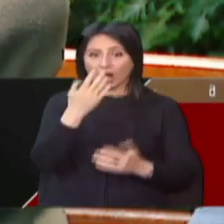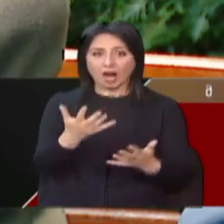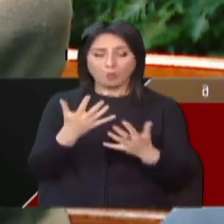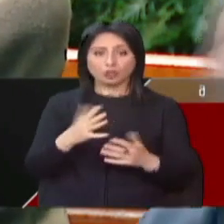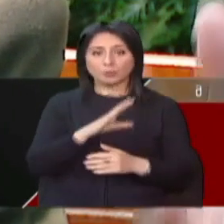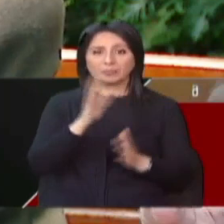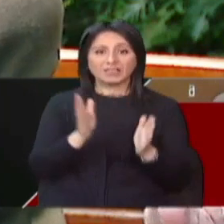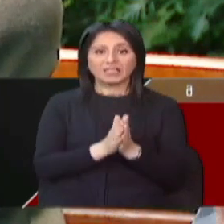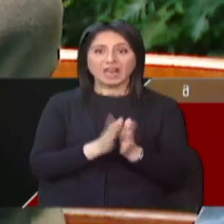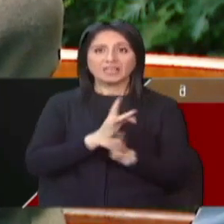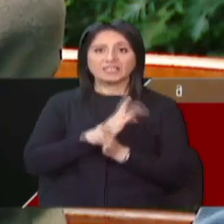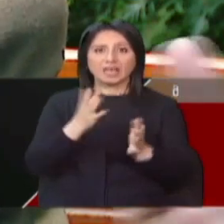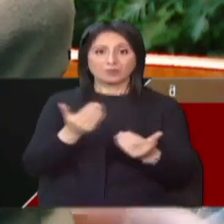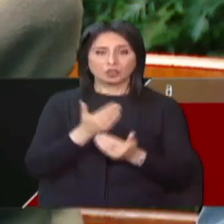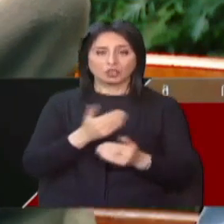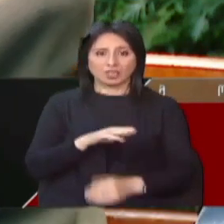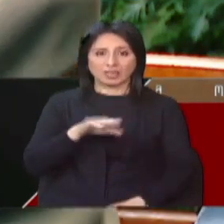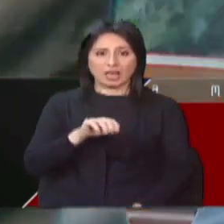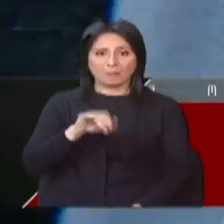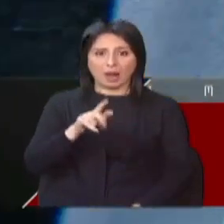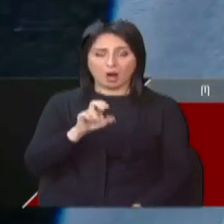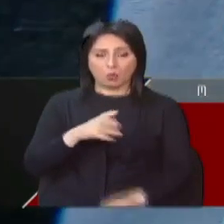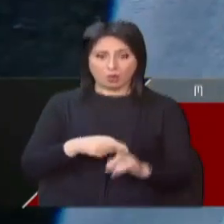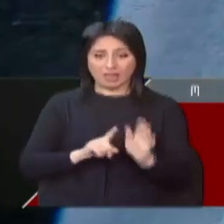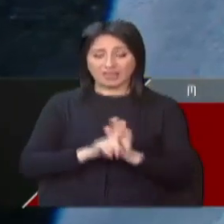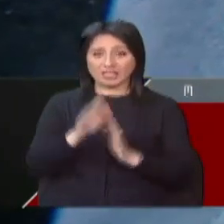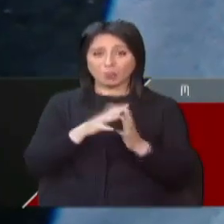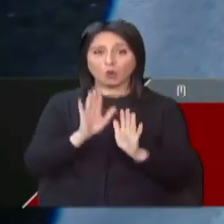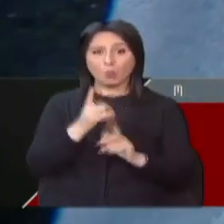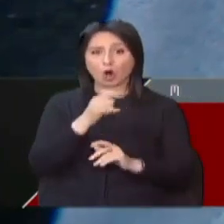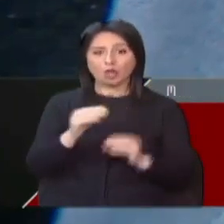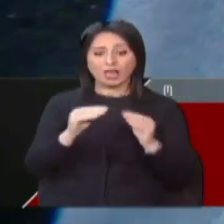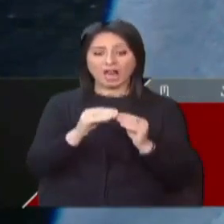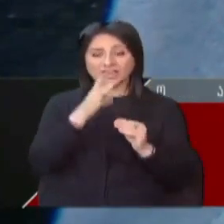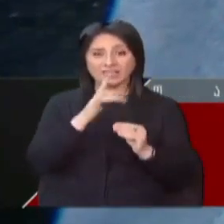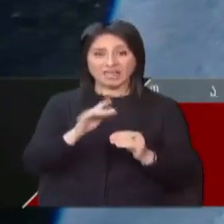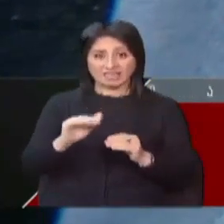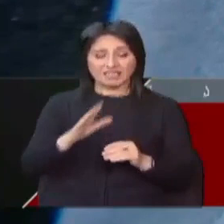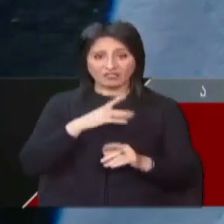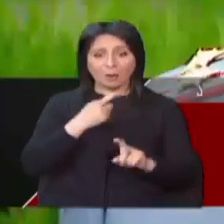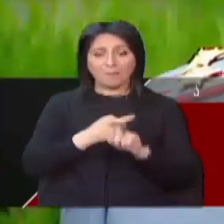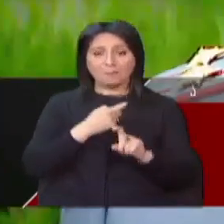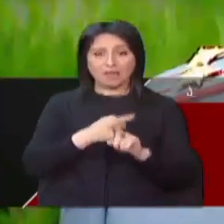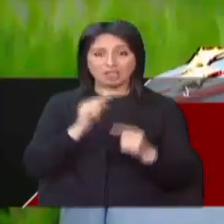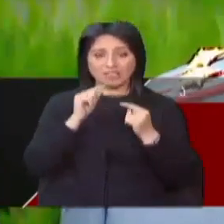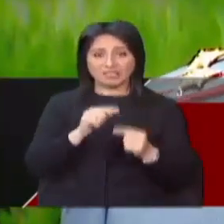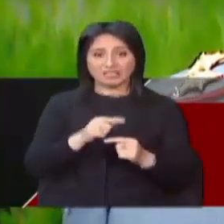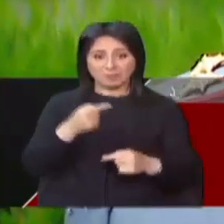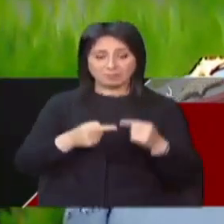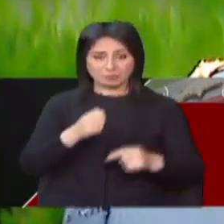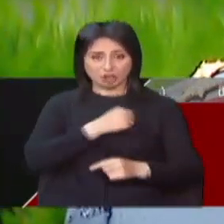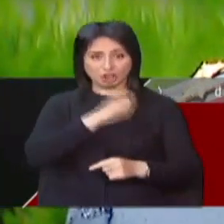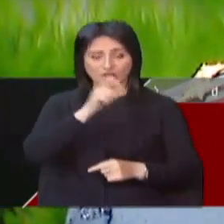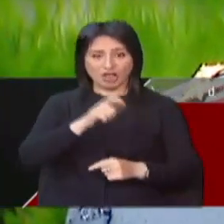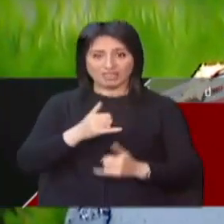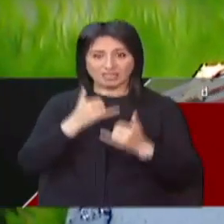kom teli zeymin. Vladimir Tabakua, o mistat kebisas mxalot atitli sigara desat. Paşiz misin ağım dek mebrdoli jaris